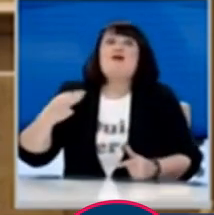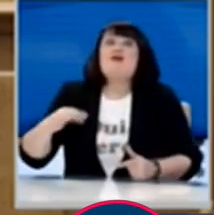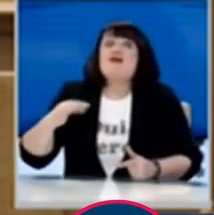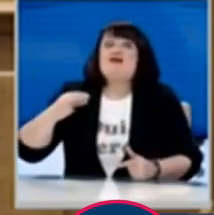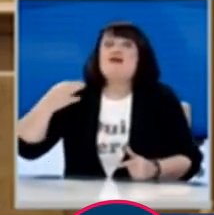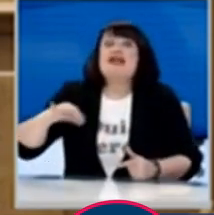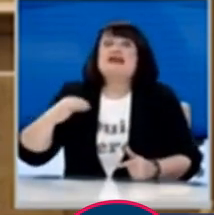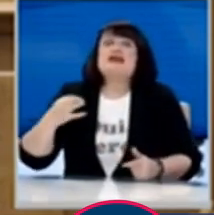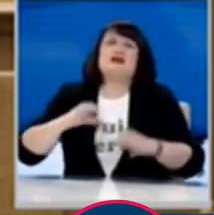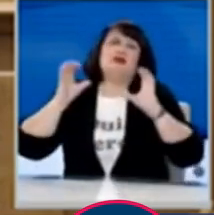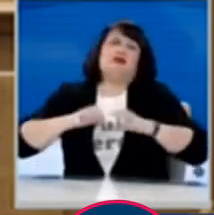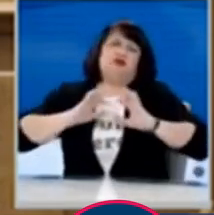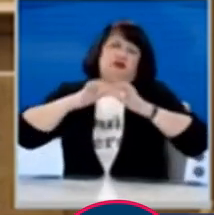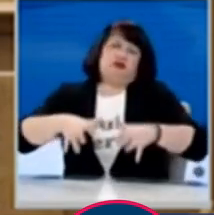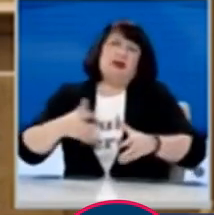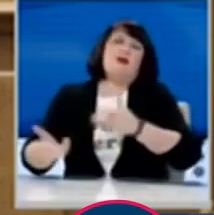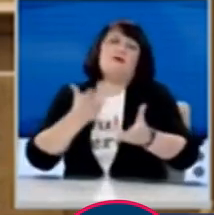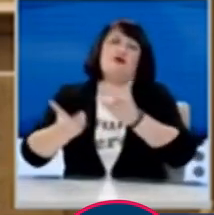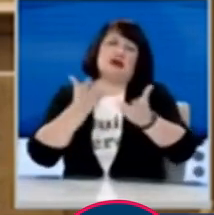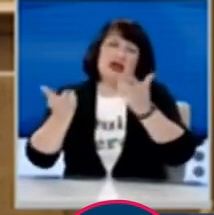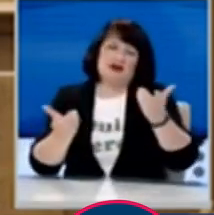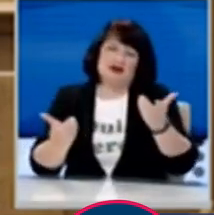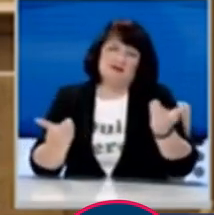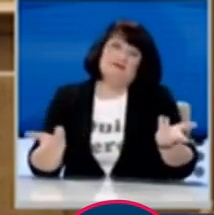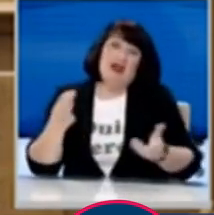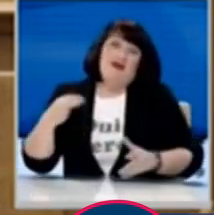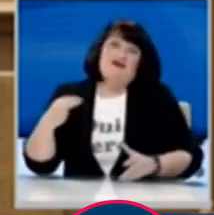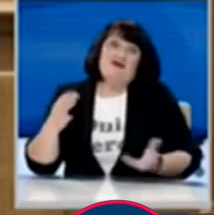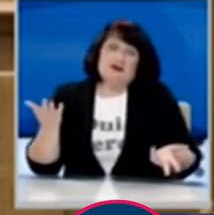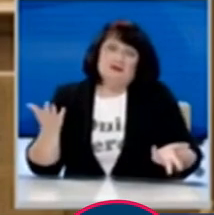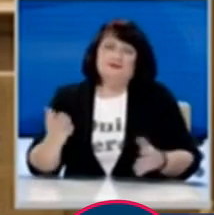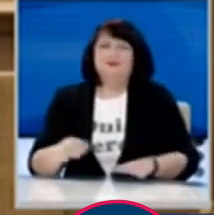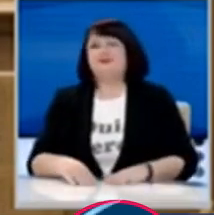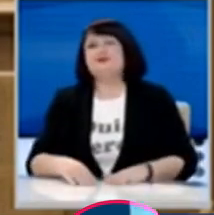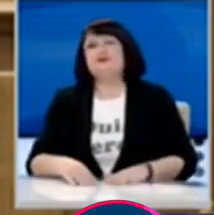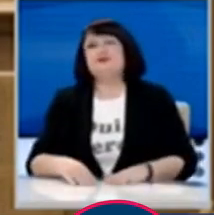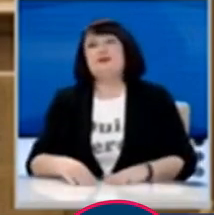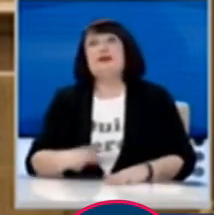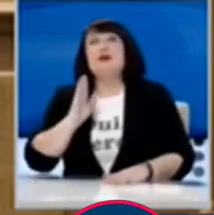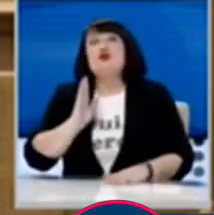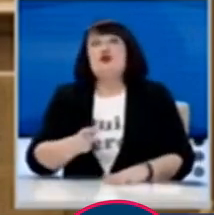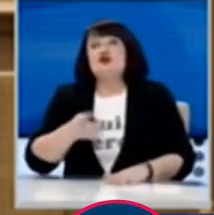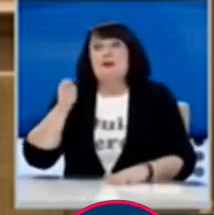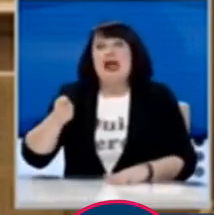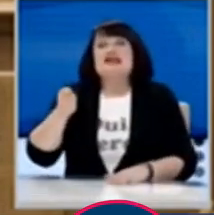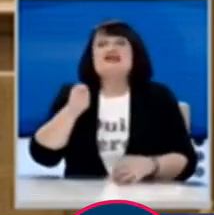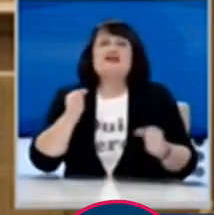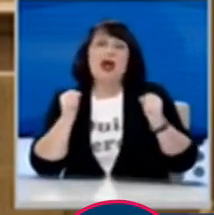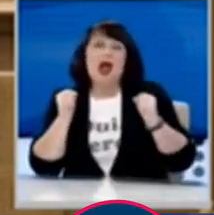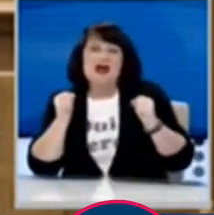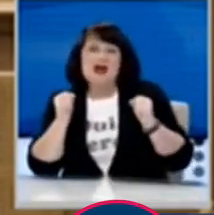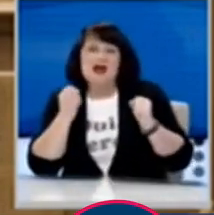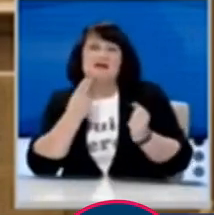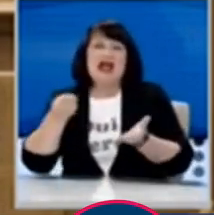σε φωτιές και σε πλημμύρες. Πολύ περισσότερο που ξέρουμε ότι αν είχαμε κάποιο τρόπο να ασφαλίσουμε όλα τα σπίτια των Ελλήνων, το